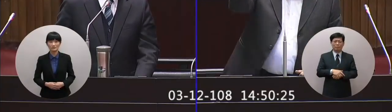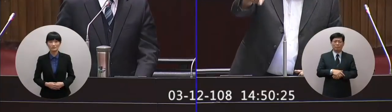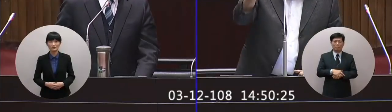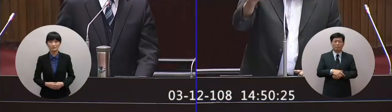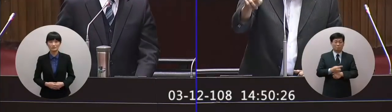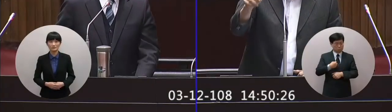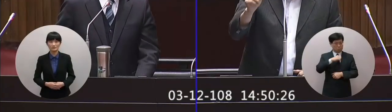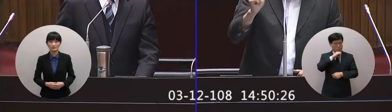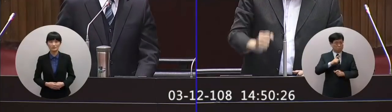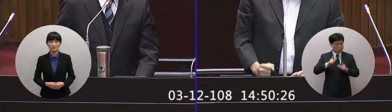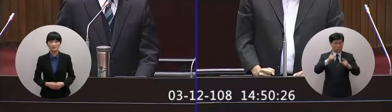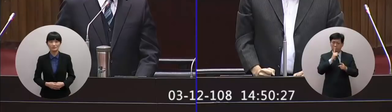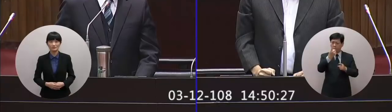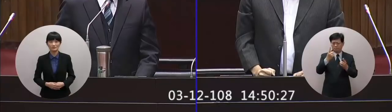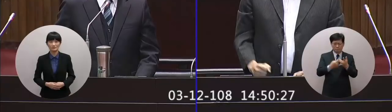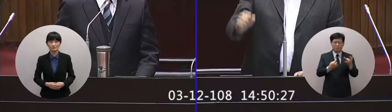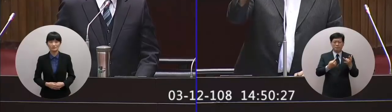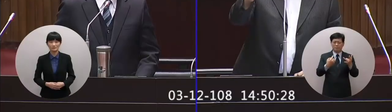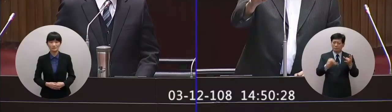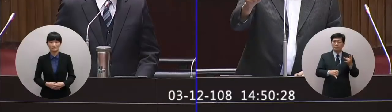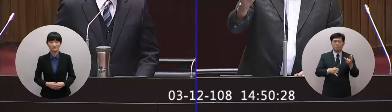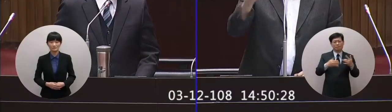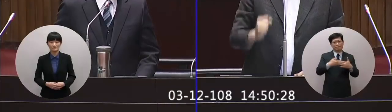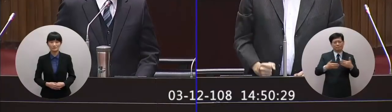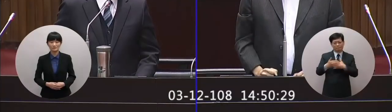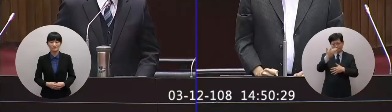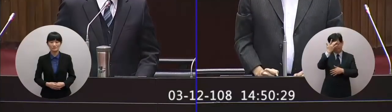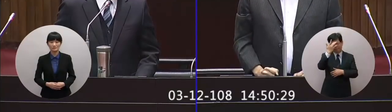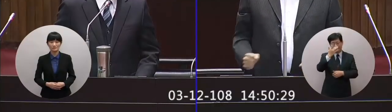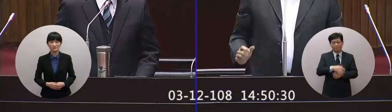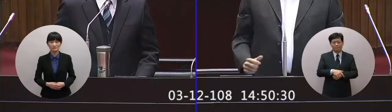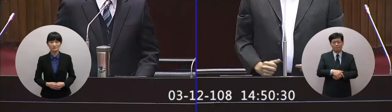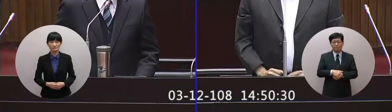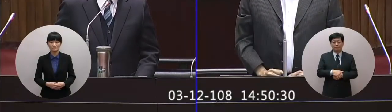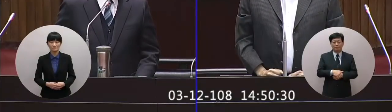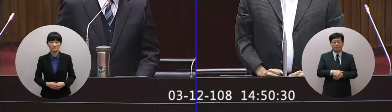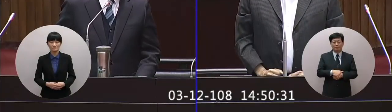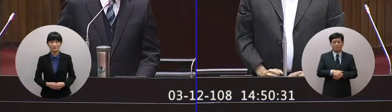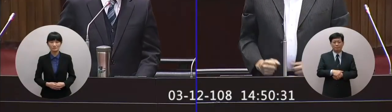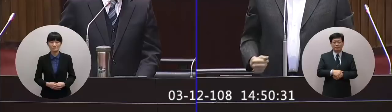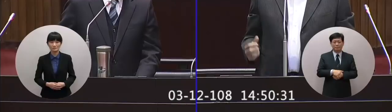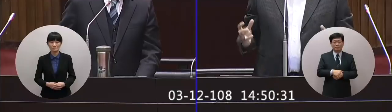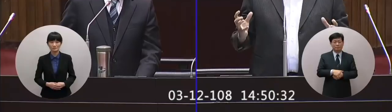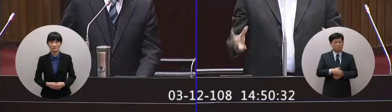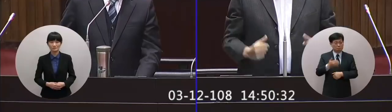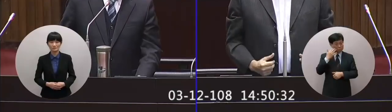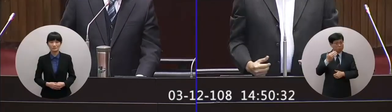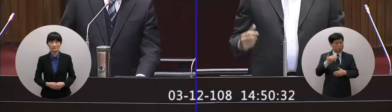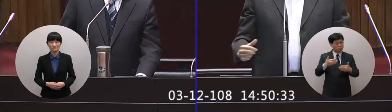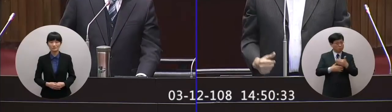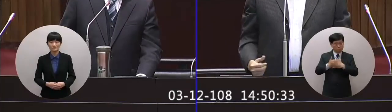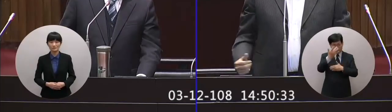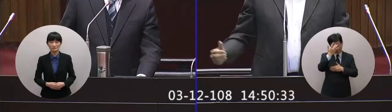们。屏东的唯一的缺点就是交通的不便利，交通的不方便呐、啊。那么交通不方